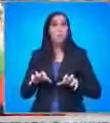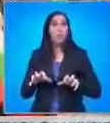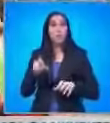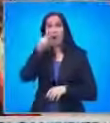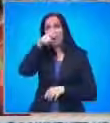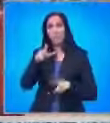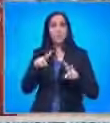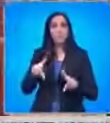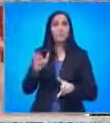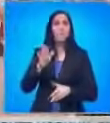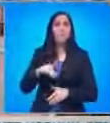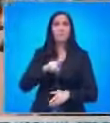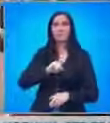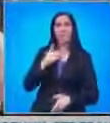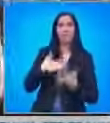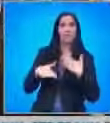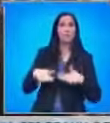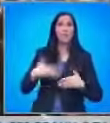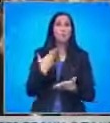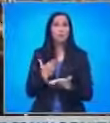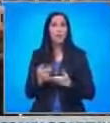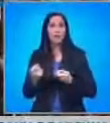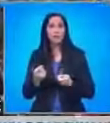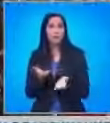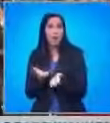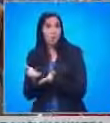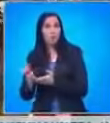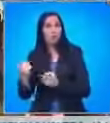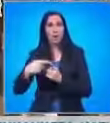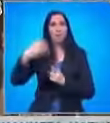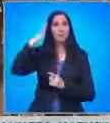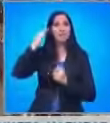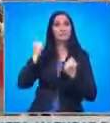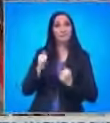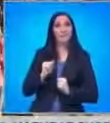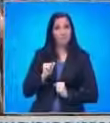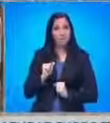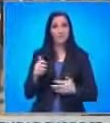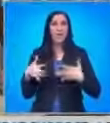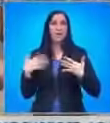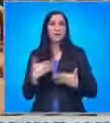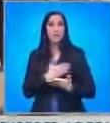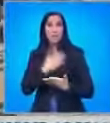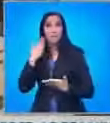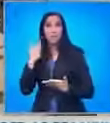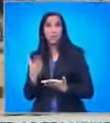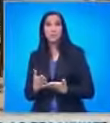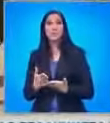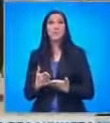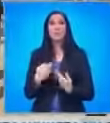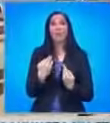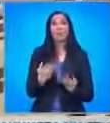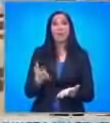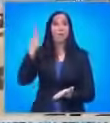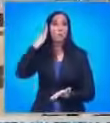мост. След това недоволните представители на бизнеса се насочиха към Министерството на здравеопазването с искане последната издадена от